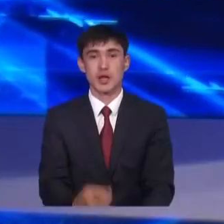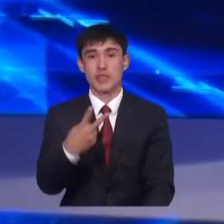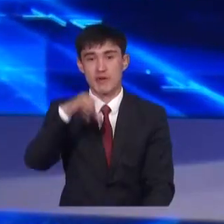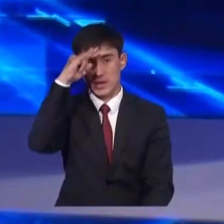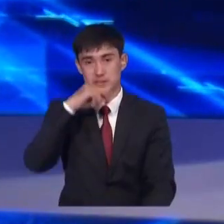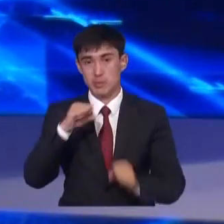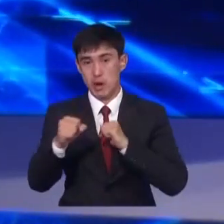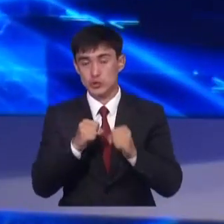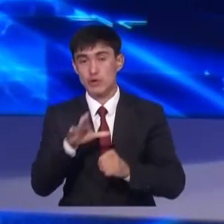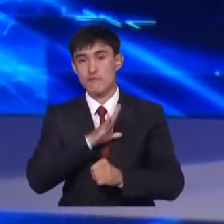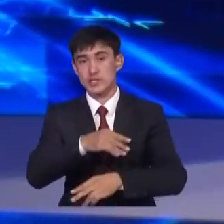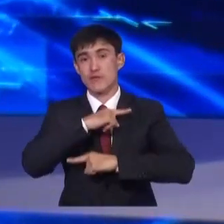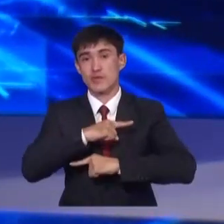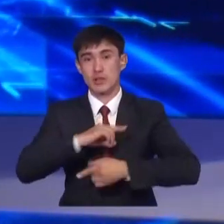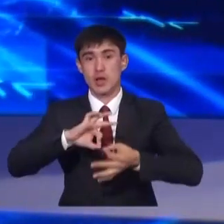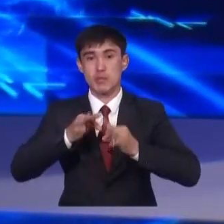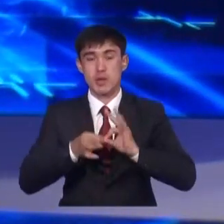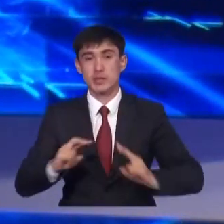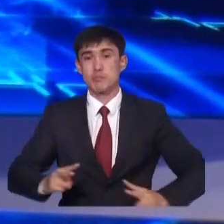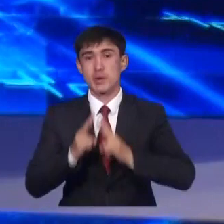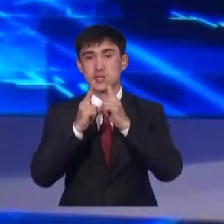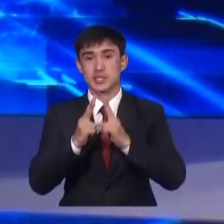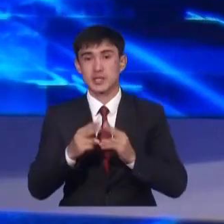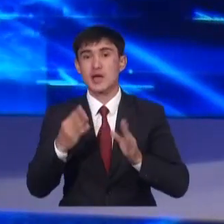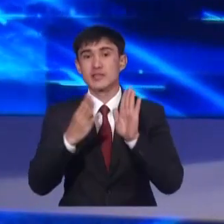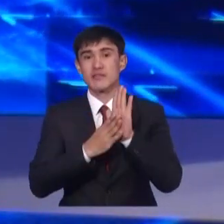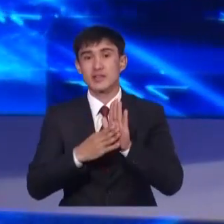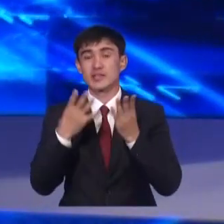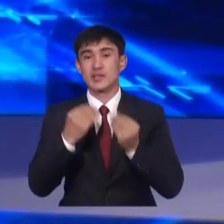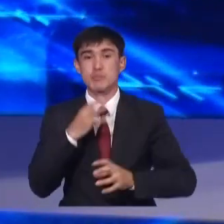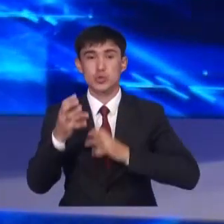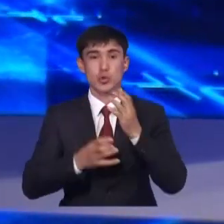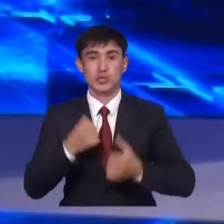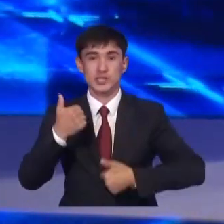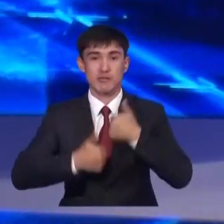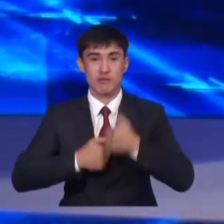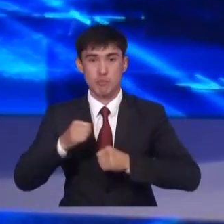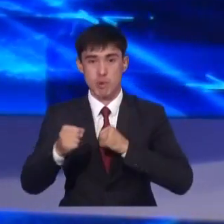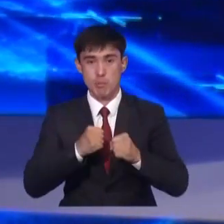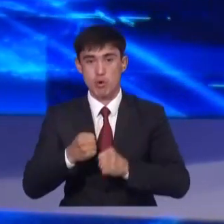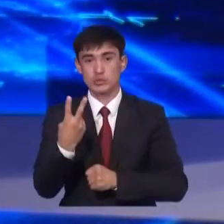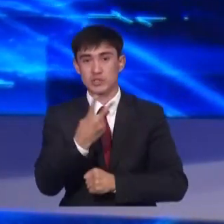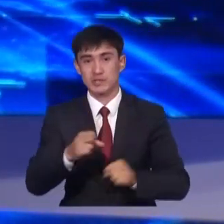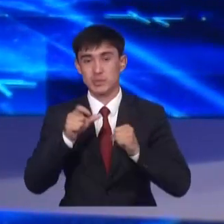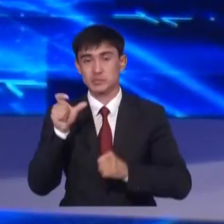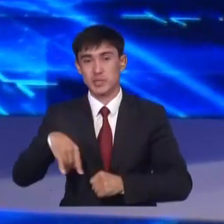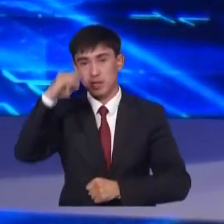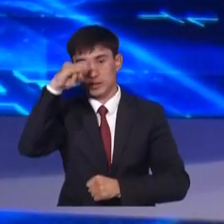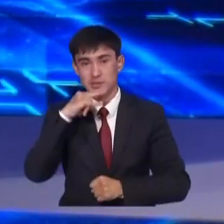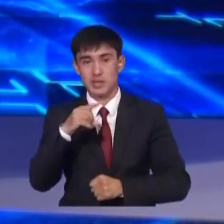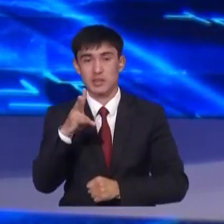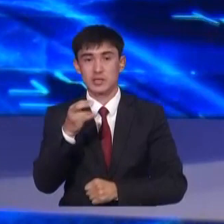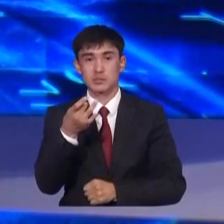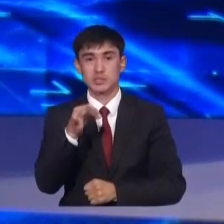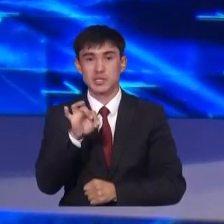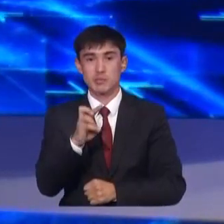Два казахстанских боксера вышли в финал Олимпиады в Париже. На 9-й день международных соревнований по боксу два атлета из